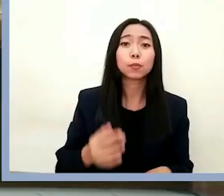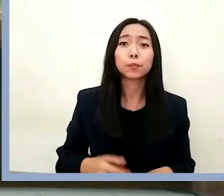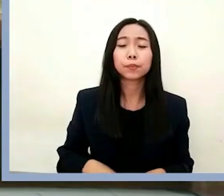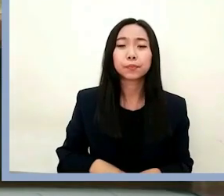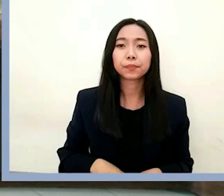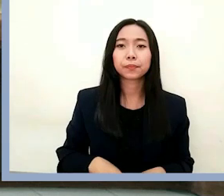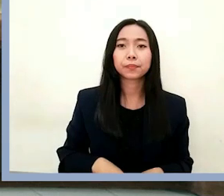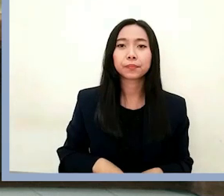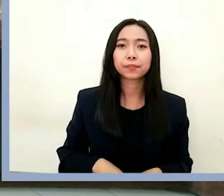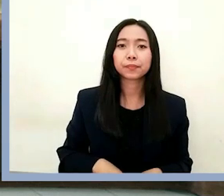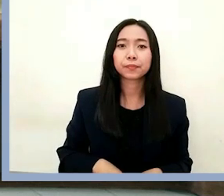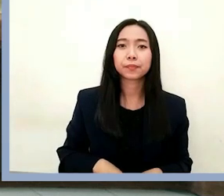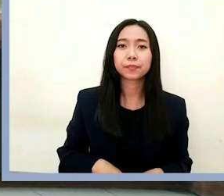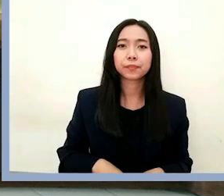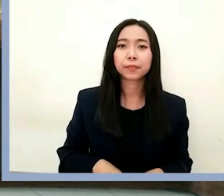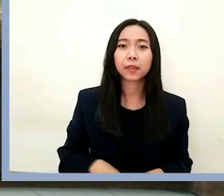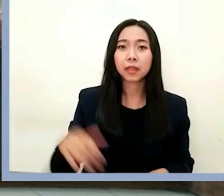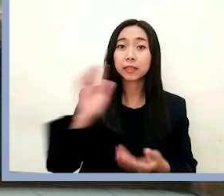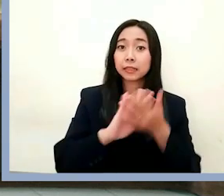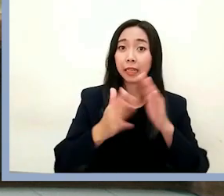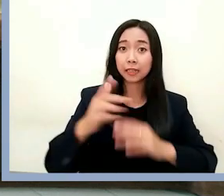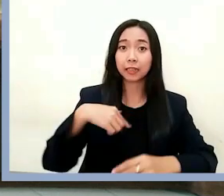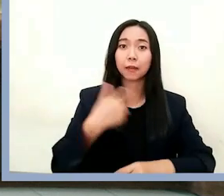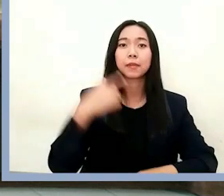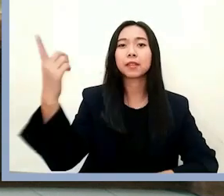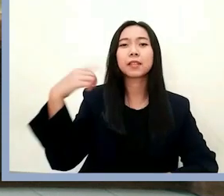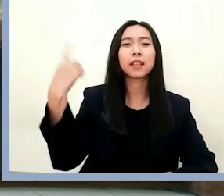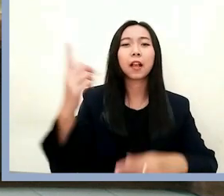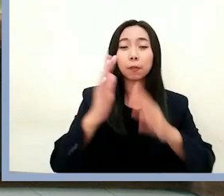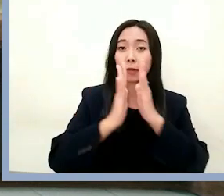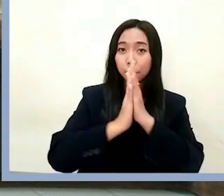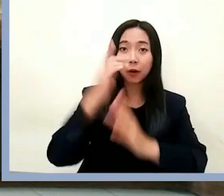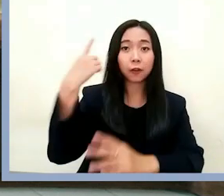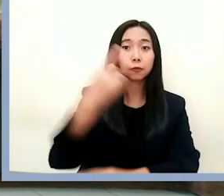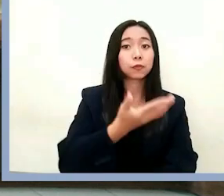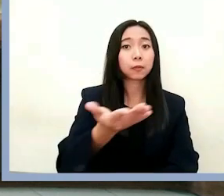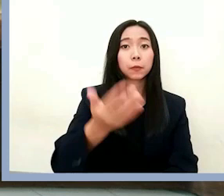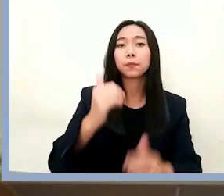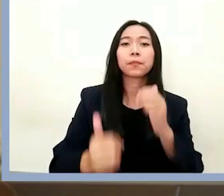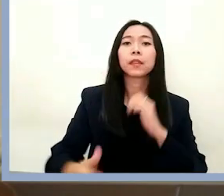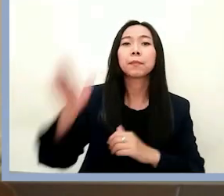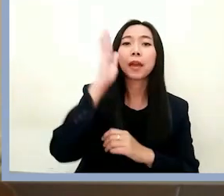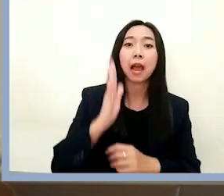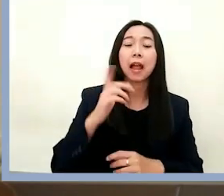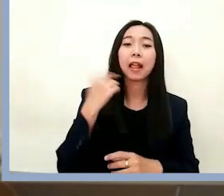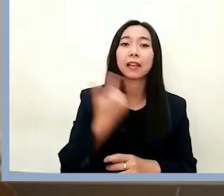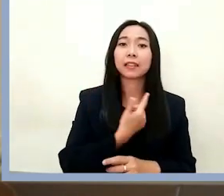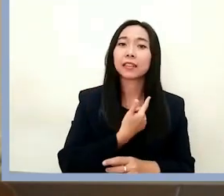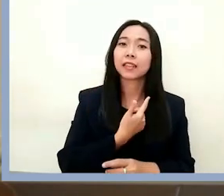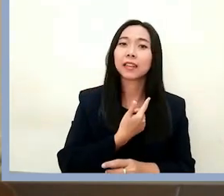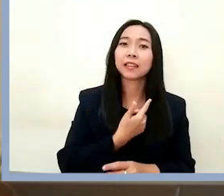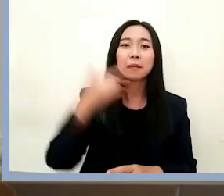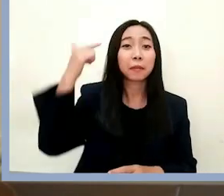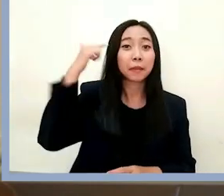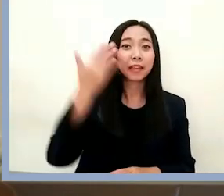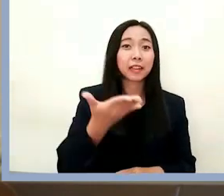11 karena itu kami senantiasa berdoa juga untuk kamu supaya Allah kita menganggap kamu layak